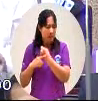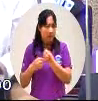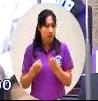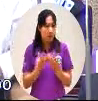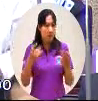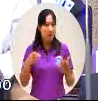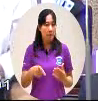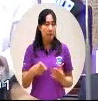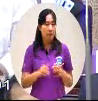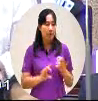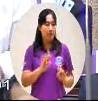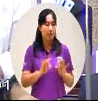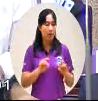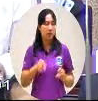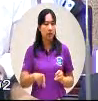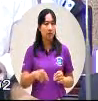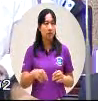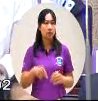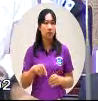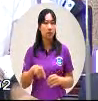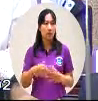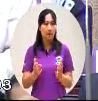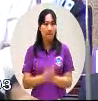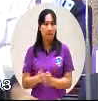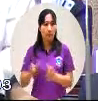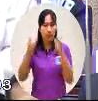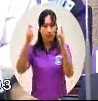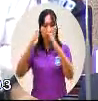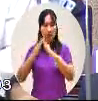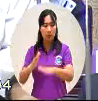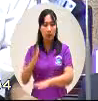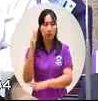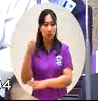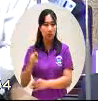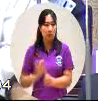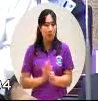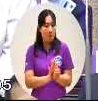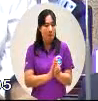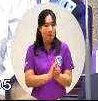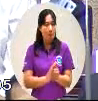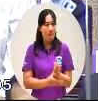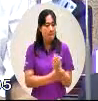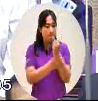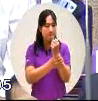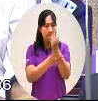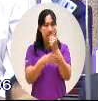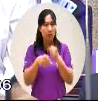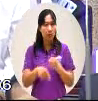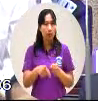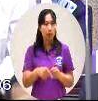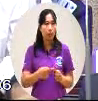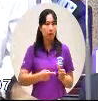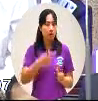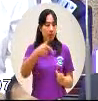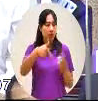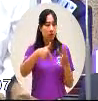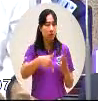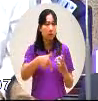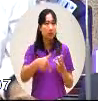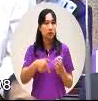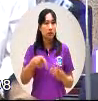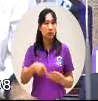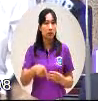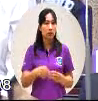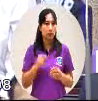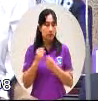分。那么这个部分我们高雄市政府这里也全力在支援我们原乡还有我们的甲县地区农会做好研